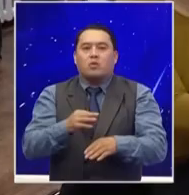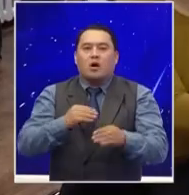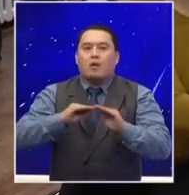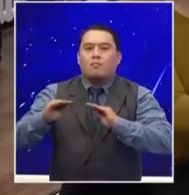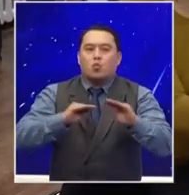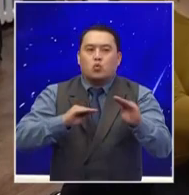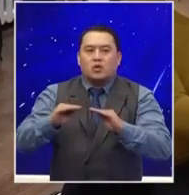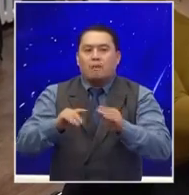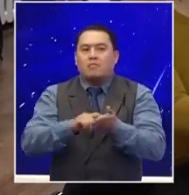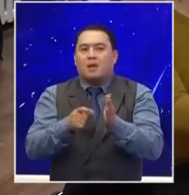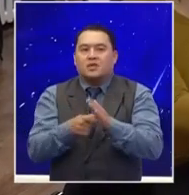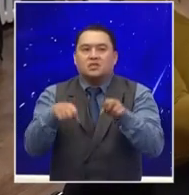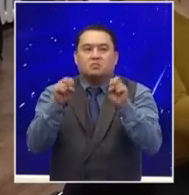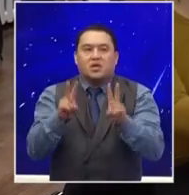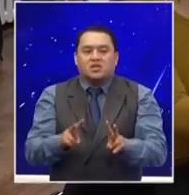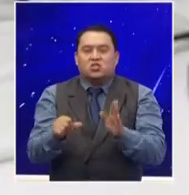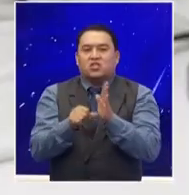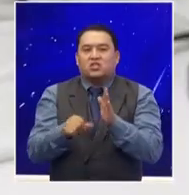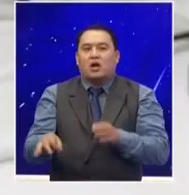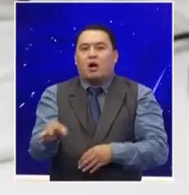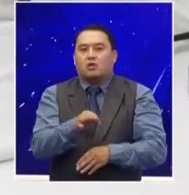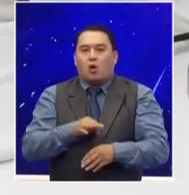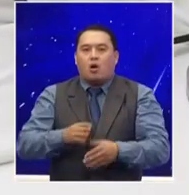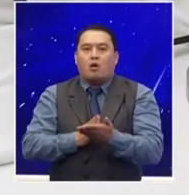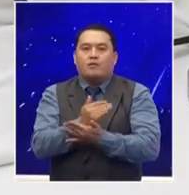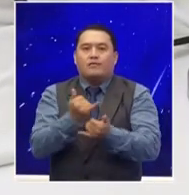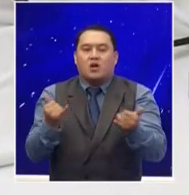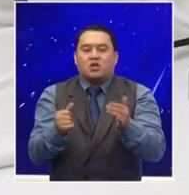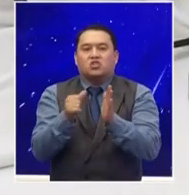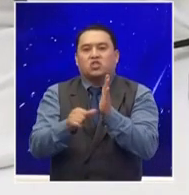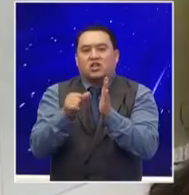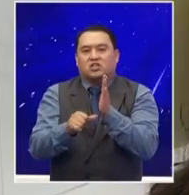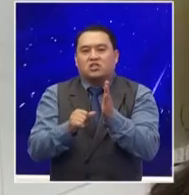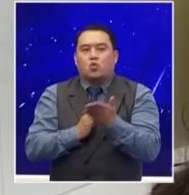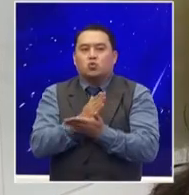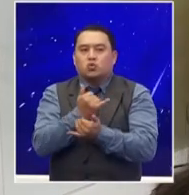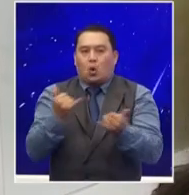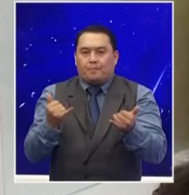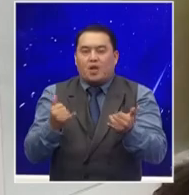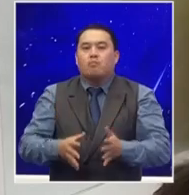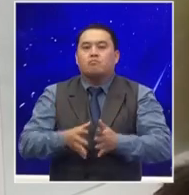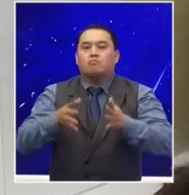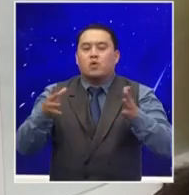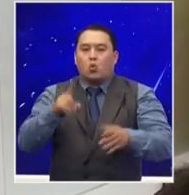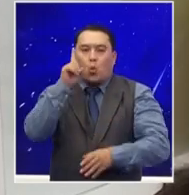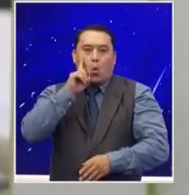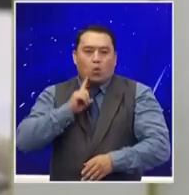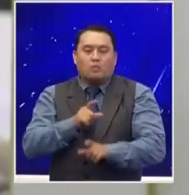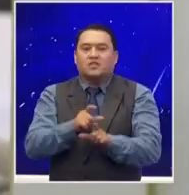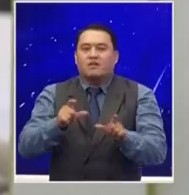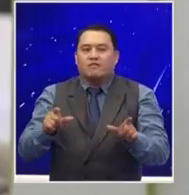всем критериям помещении специалисты 6 отделов будут оказывать почти 60 видов услуг. Более того, для удобства